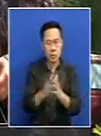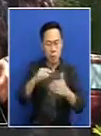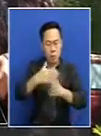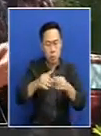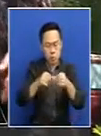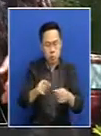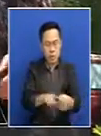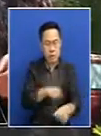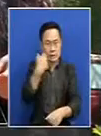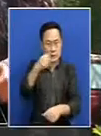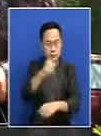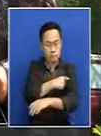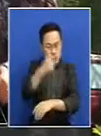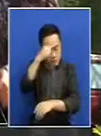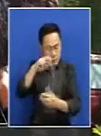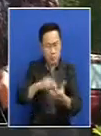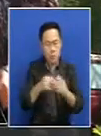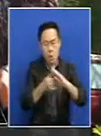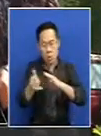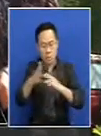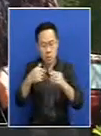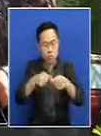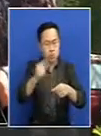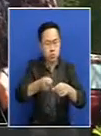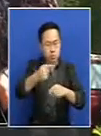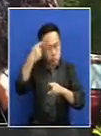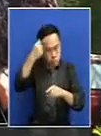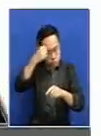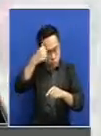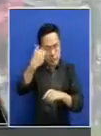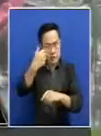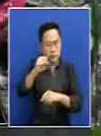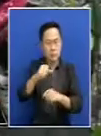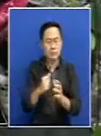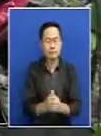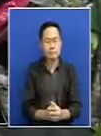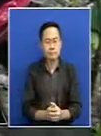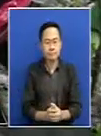ก่อนที่จะมีการย้ายตู้แช่ออกไปในวันที่31มกราคมที่ผ่านมา